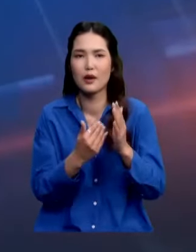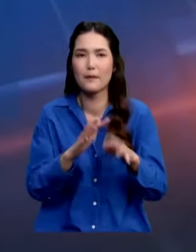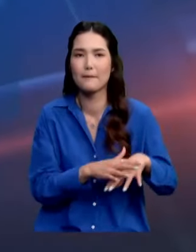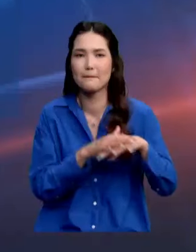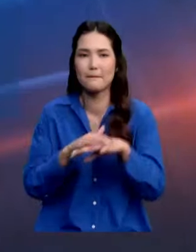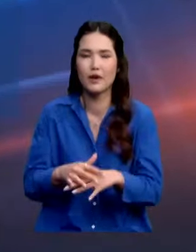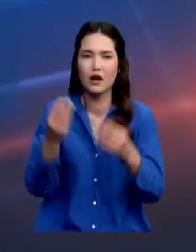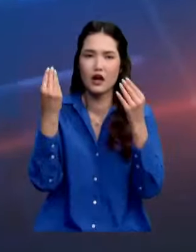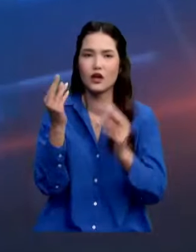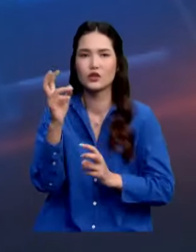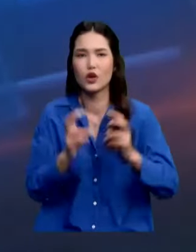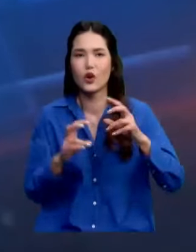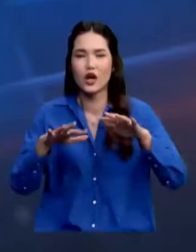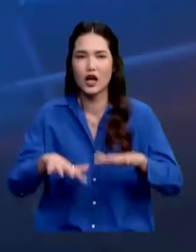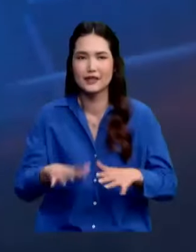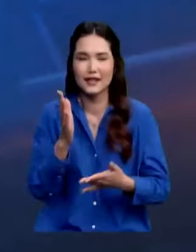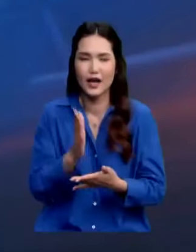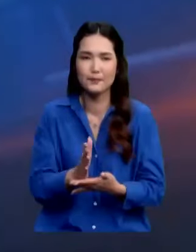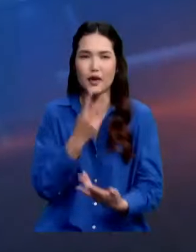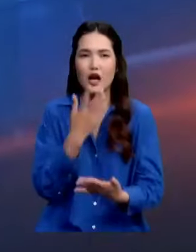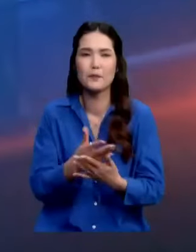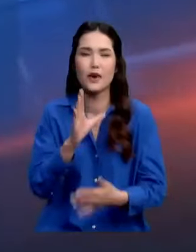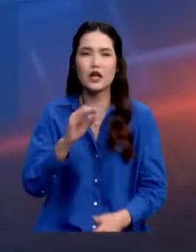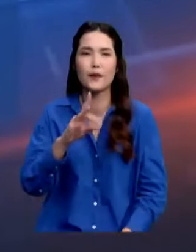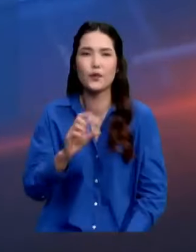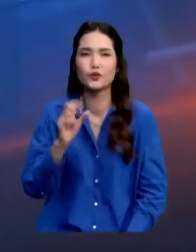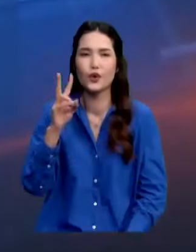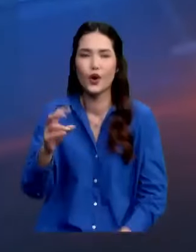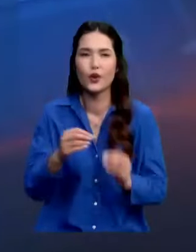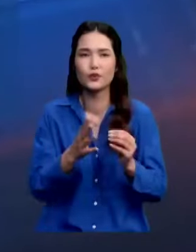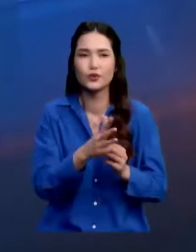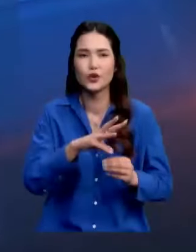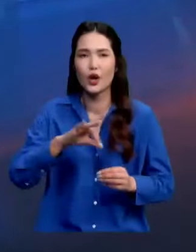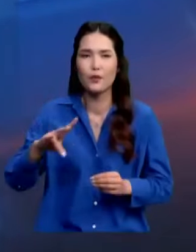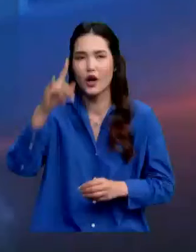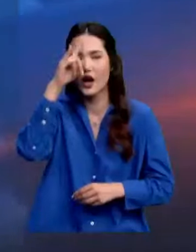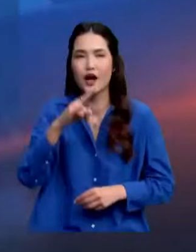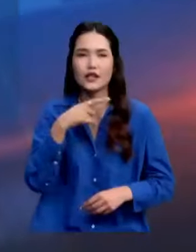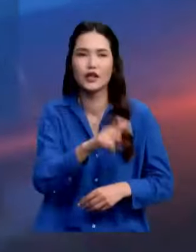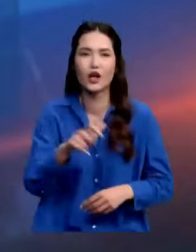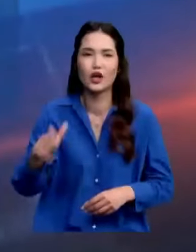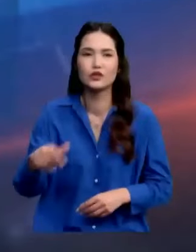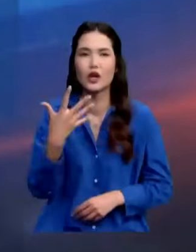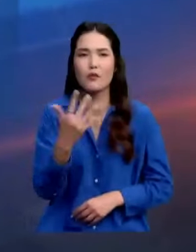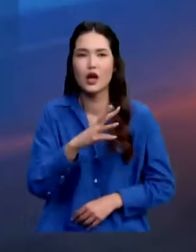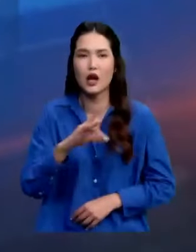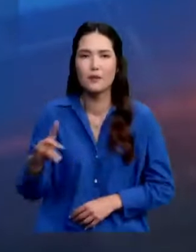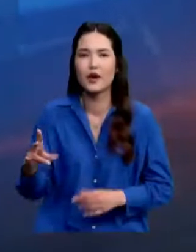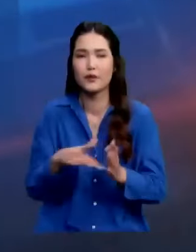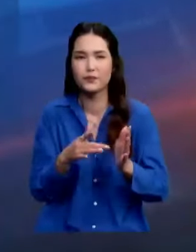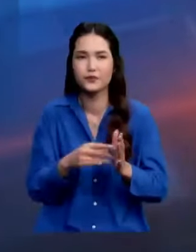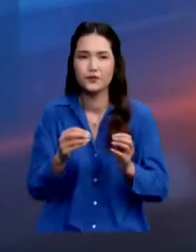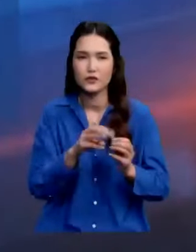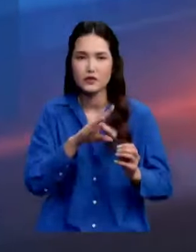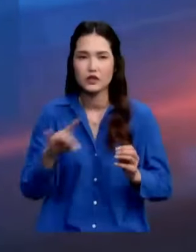банктер мен ірі өнеркәсіп орындар бар. Мәселен, Самұрық-Қазына 15 миллиард, Қазақстан халқына қоры 5 миллиардын еселеп